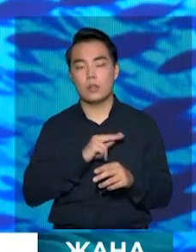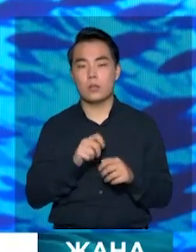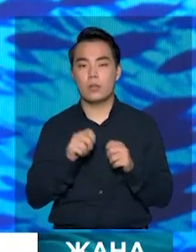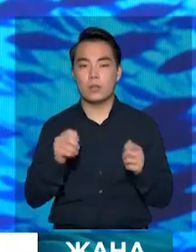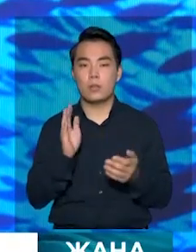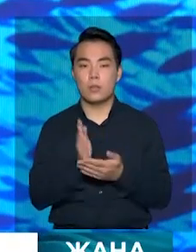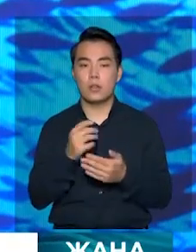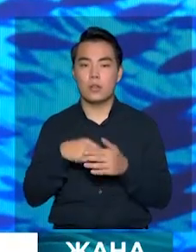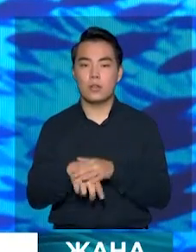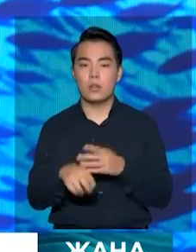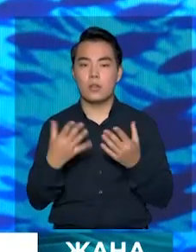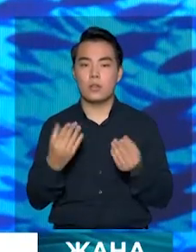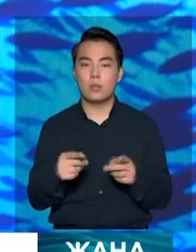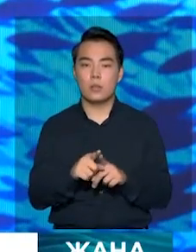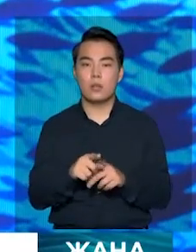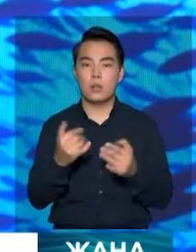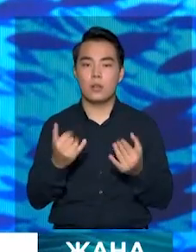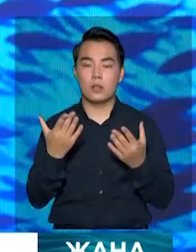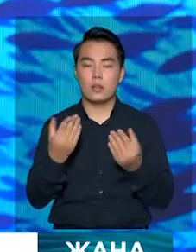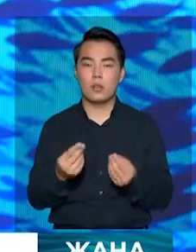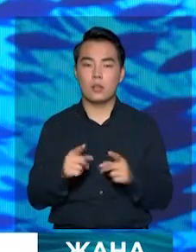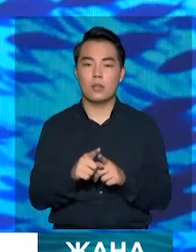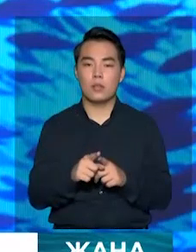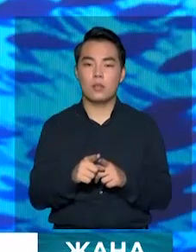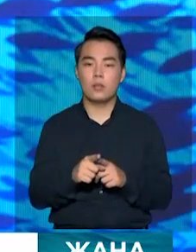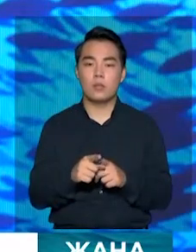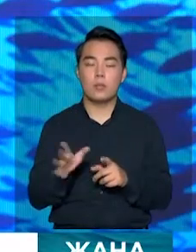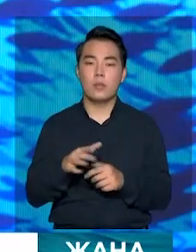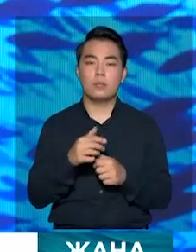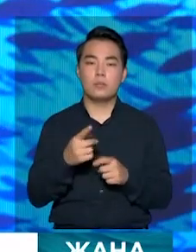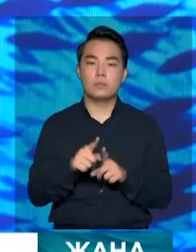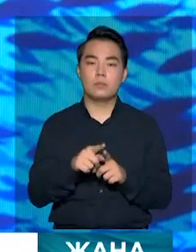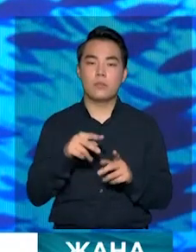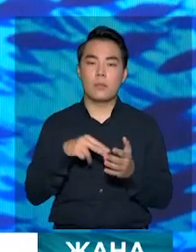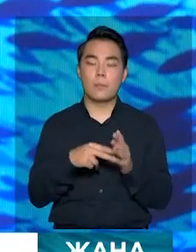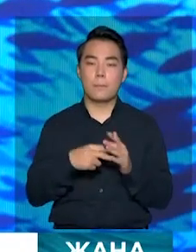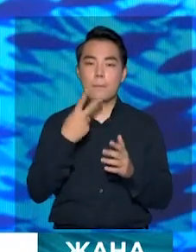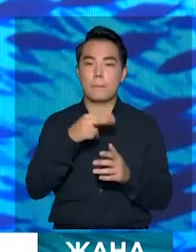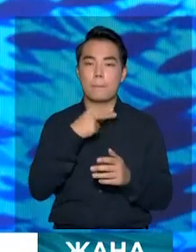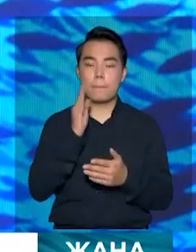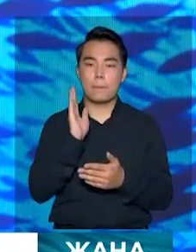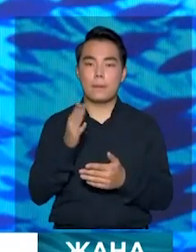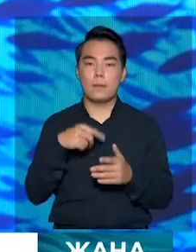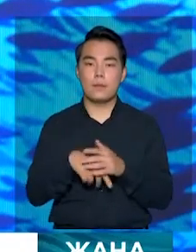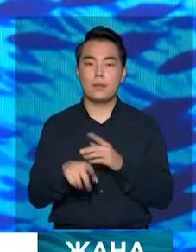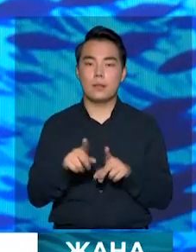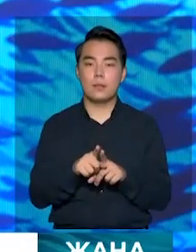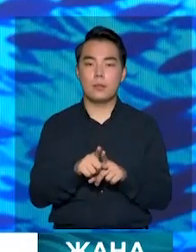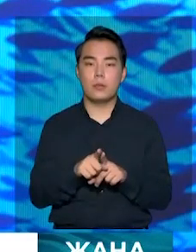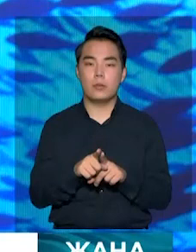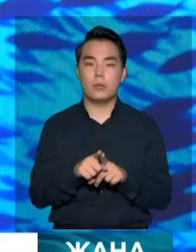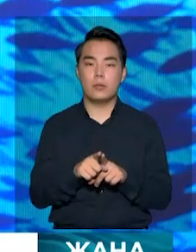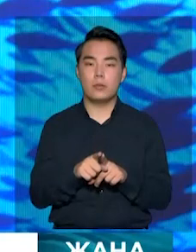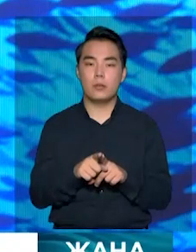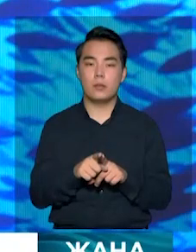ішінде қазіргі кезде іске қосылғандар бар, одан кейін жоспардағы жобалар бар. Сондықтан егер